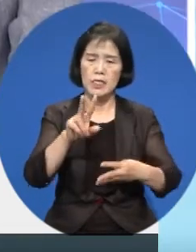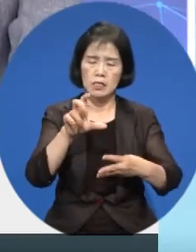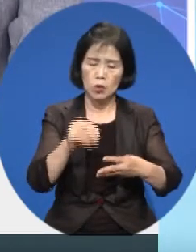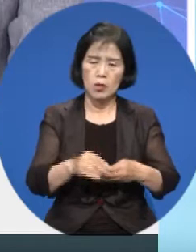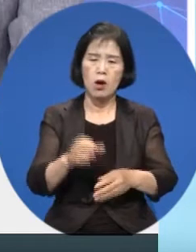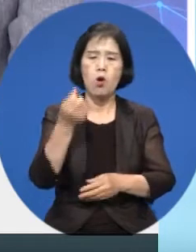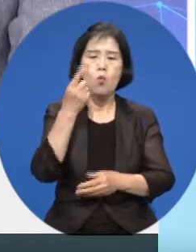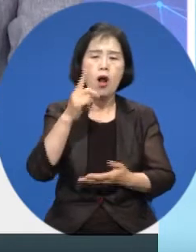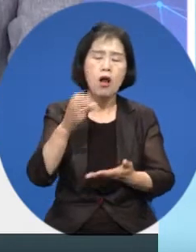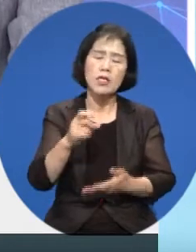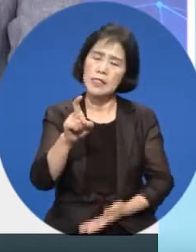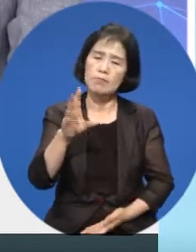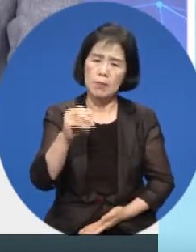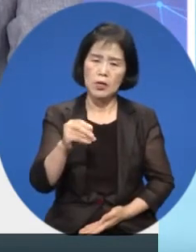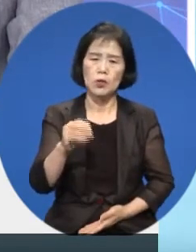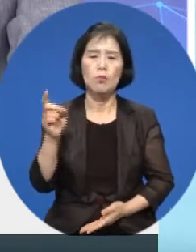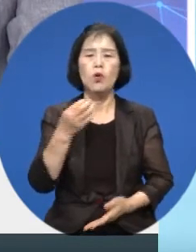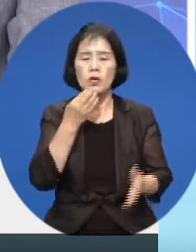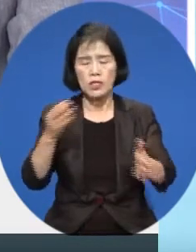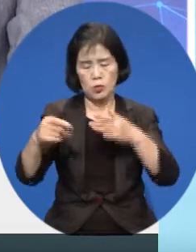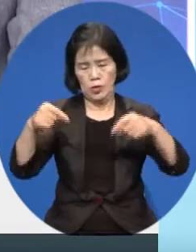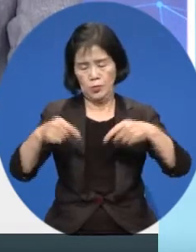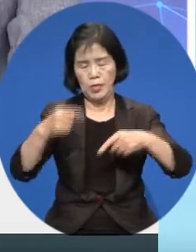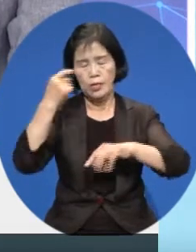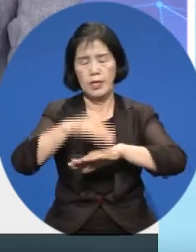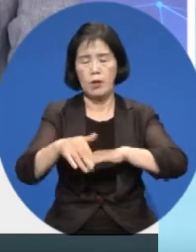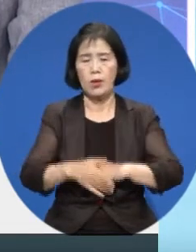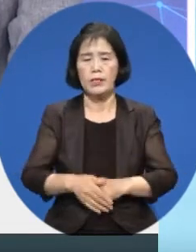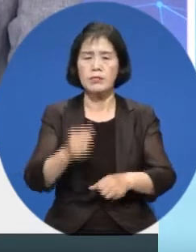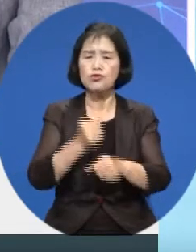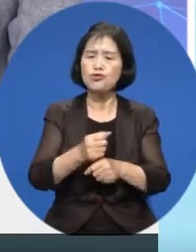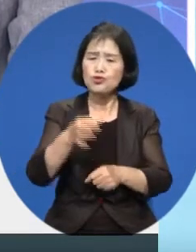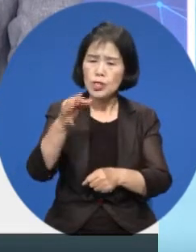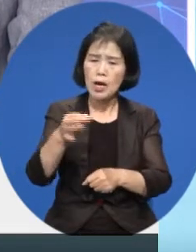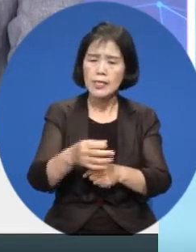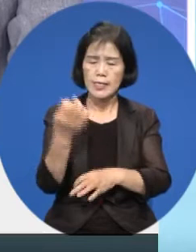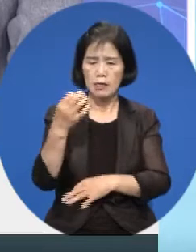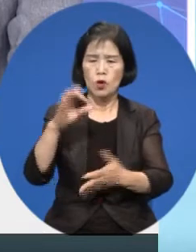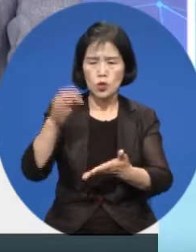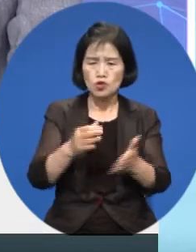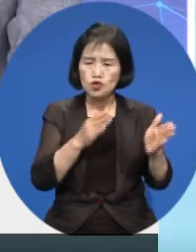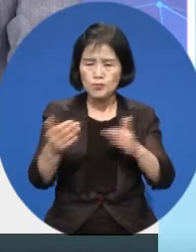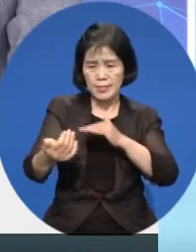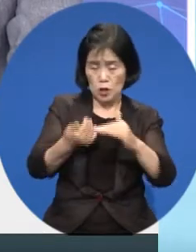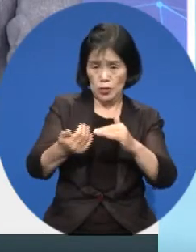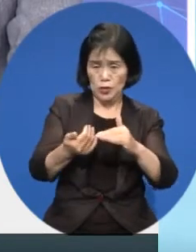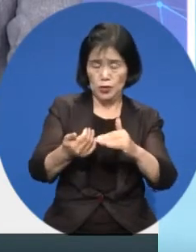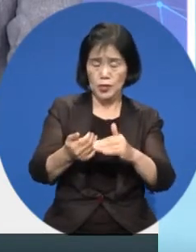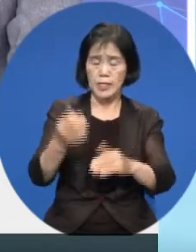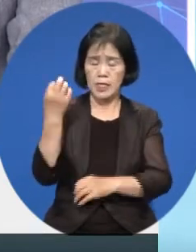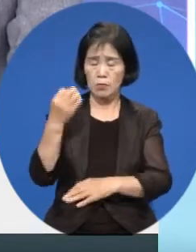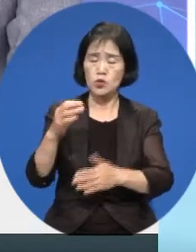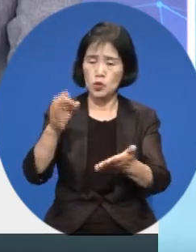경기도와 협의를 해 나갈 계획입니다 예수님 살짝 소득은 예술인 기본 수 두게 준비 단계로 아까 말씀 하신대로 이